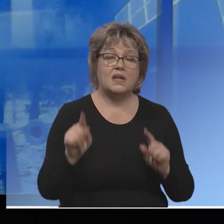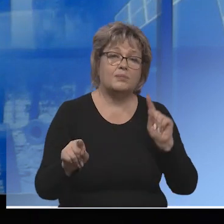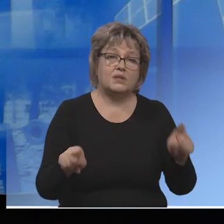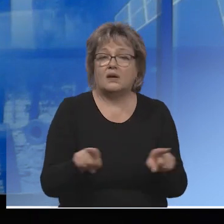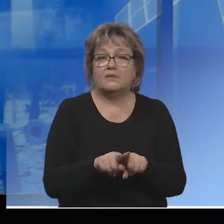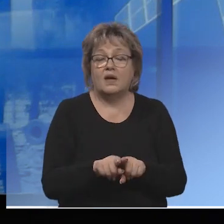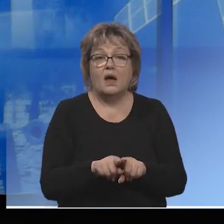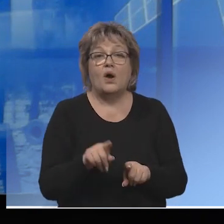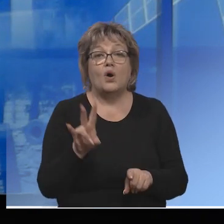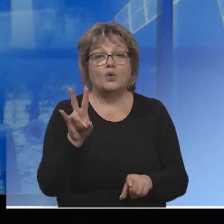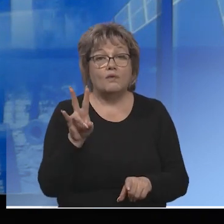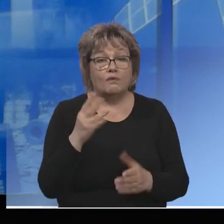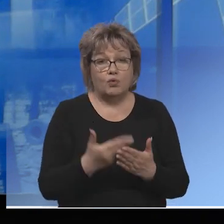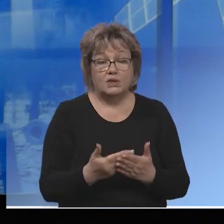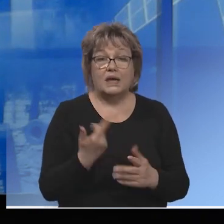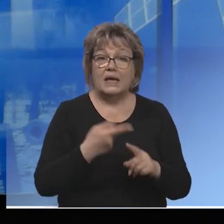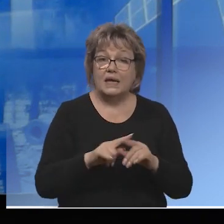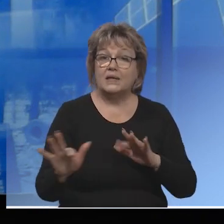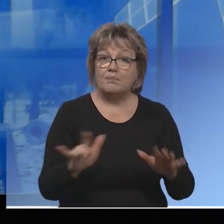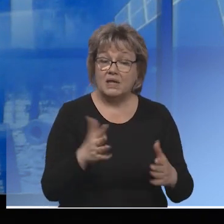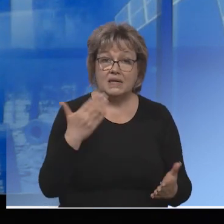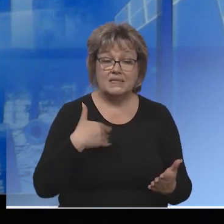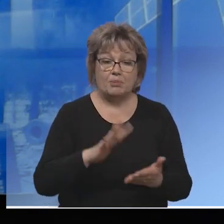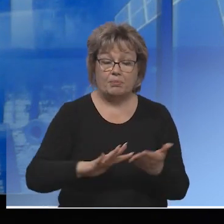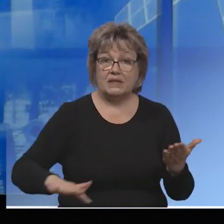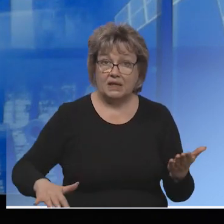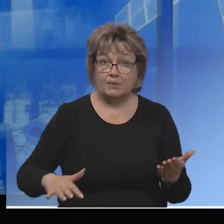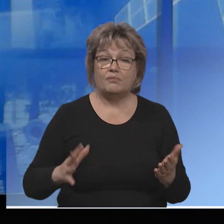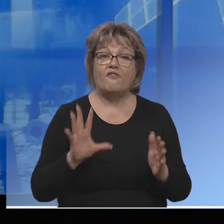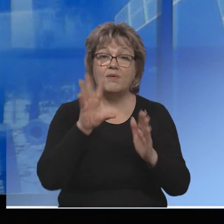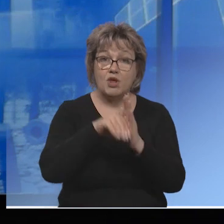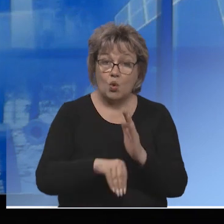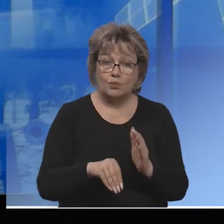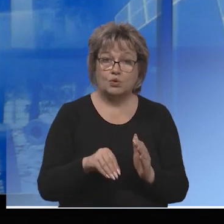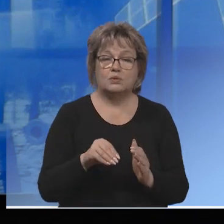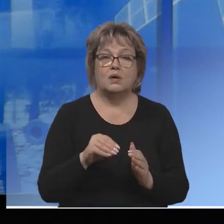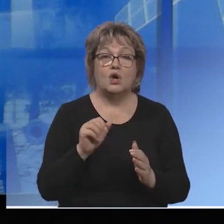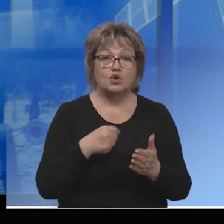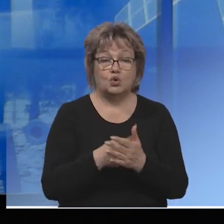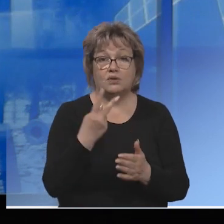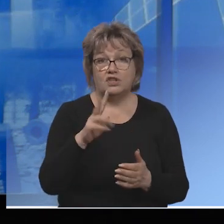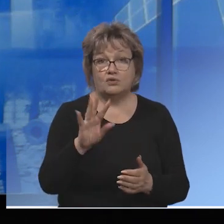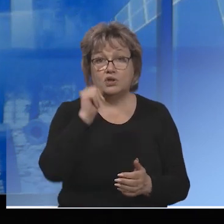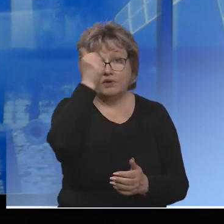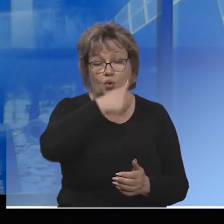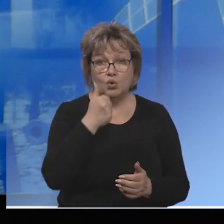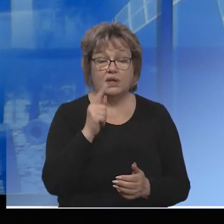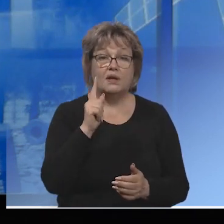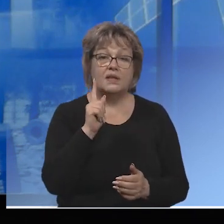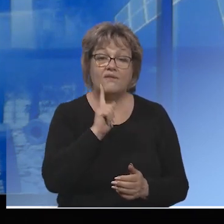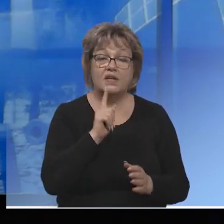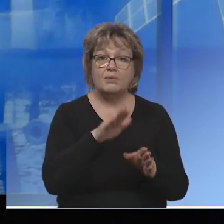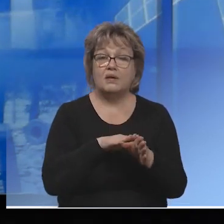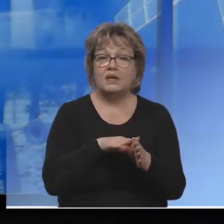иной степени. Вот. Эта мера, если бы продлили вмененку еще как минимум до 2024 года, на